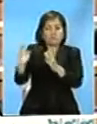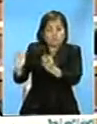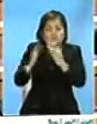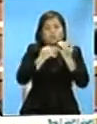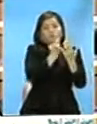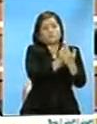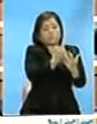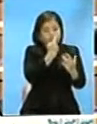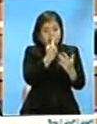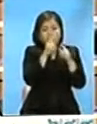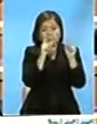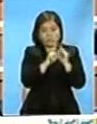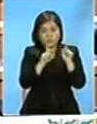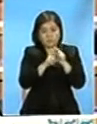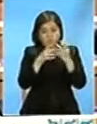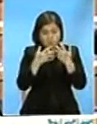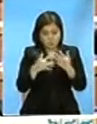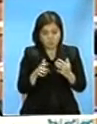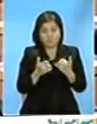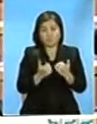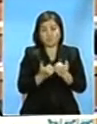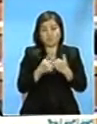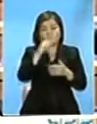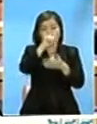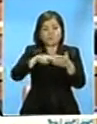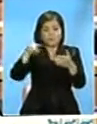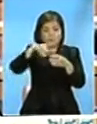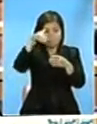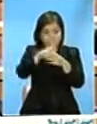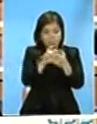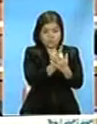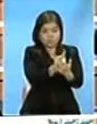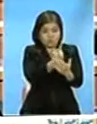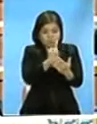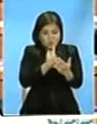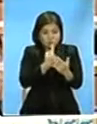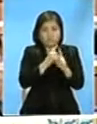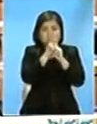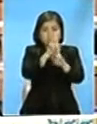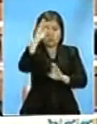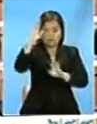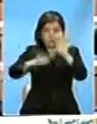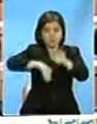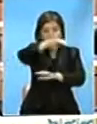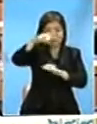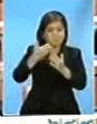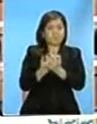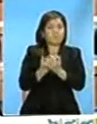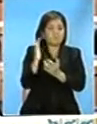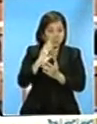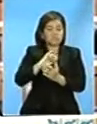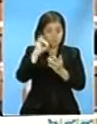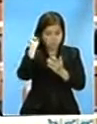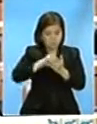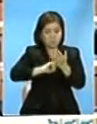ครับแน่นอนการเลือกตั้งหรือตัวแทนไม่ใช่ประชาธิปไตยทั้งหมดแต่ผมถามท่านประธ